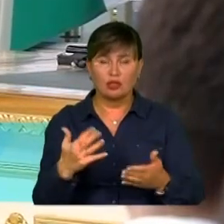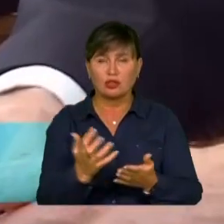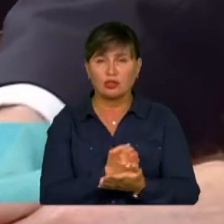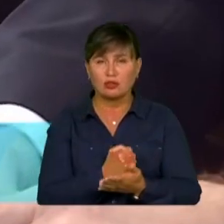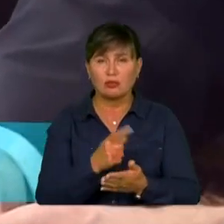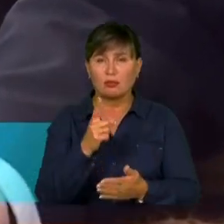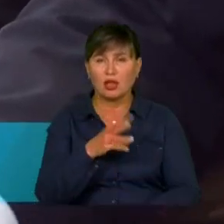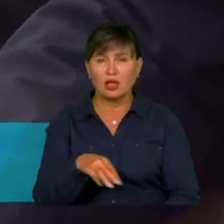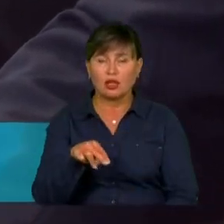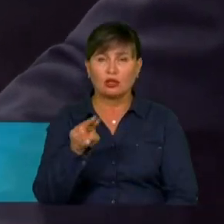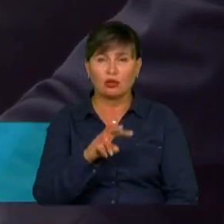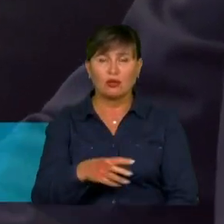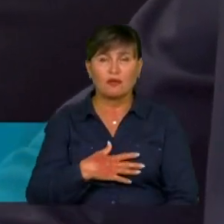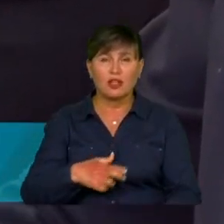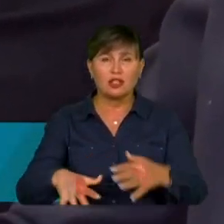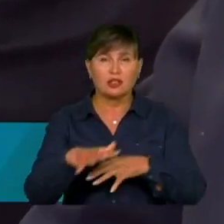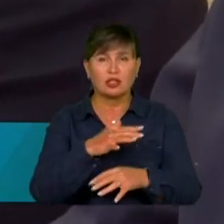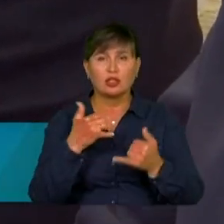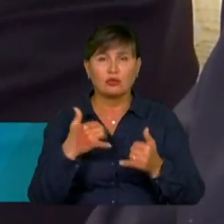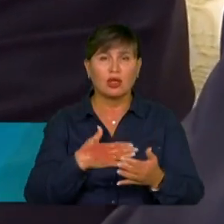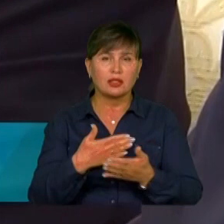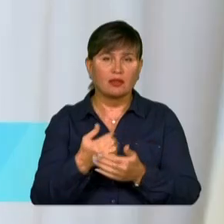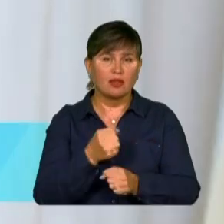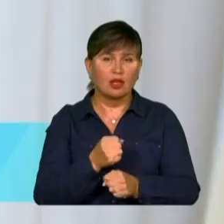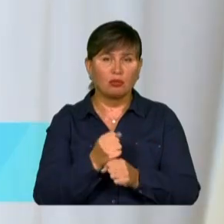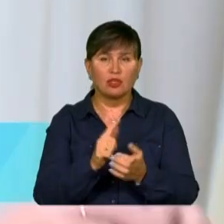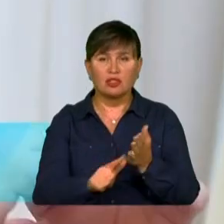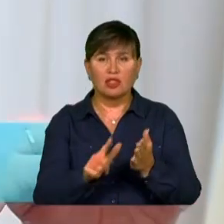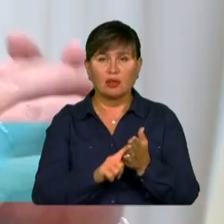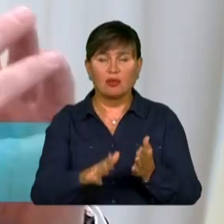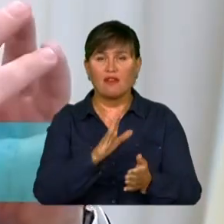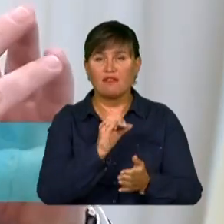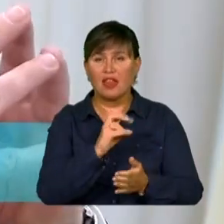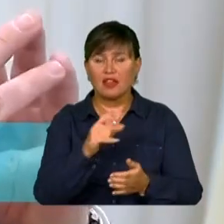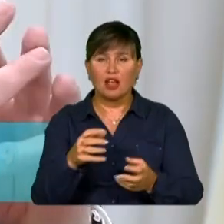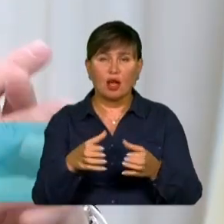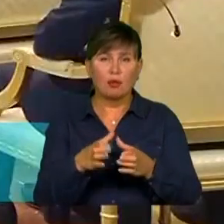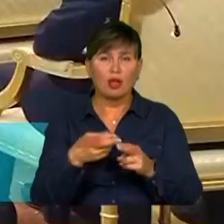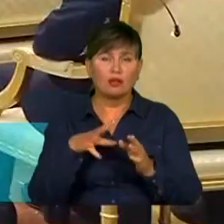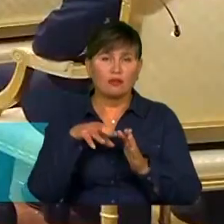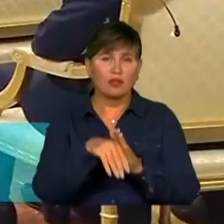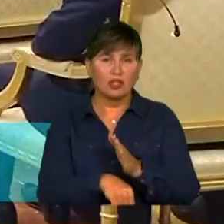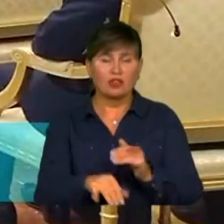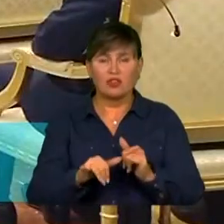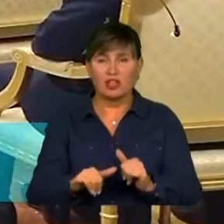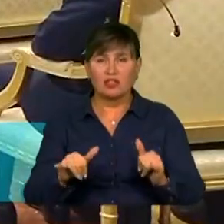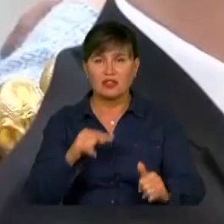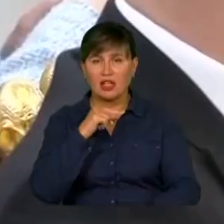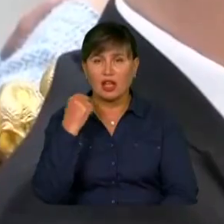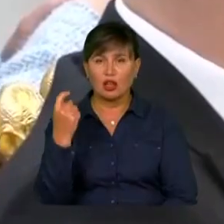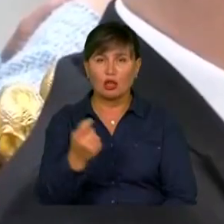оборота в миллиард долларов. В нашей стране сегодня активно работают 70 венгерских компаний, которые вносят свой вклад в развитие